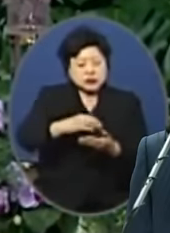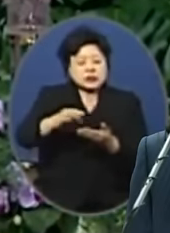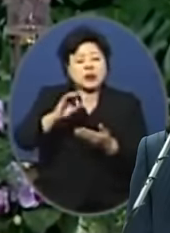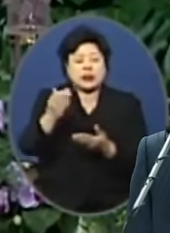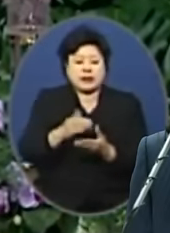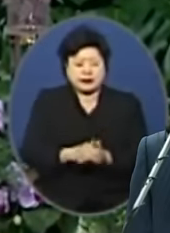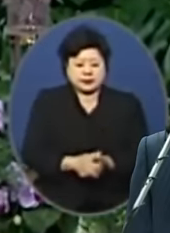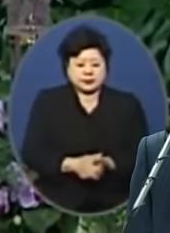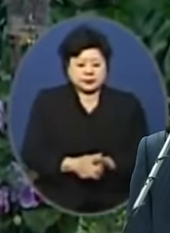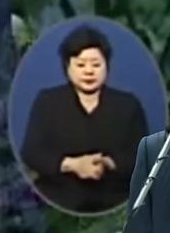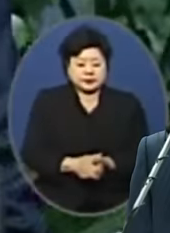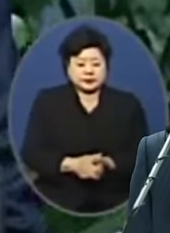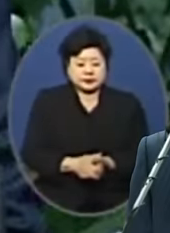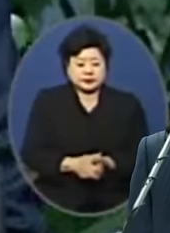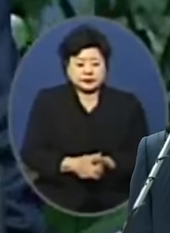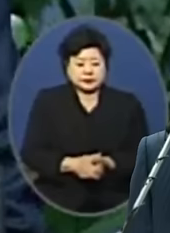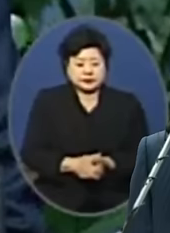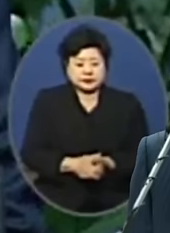사용해야 되는 것입니다.